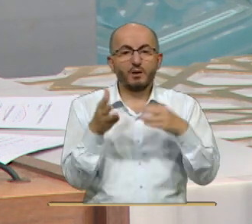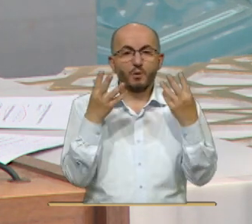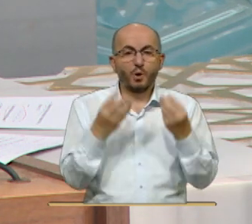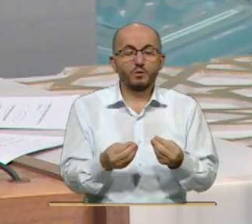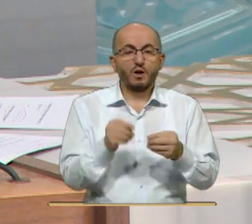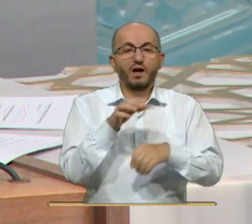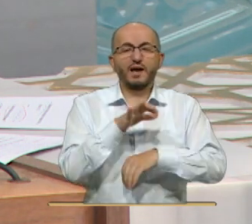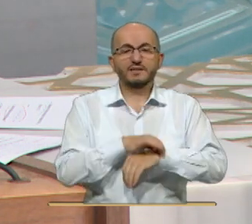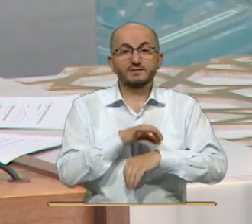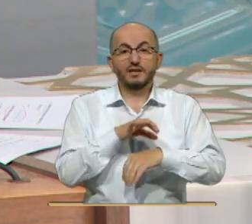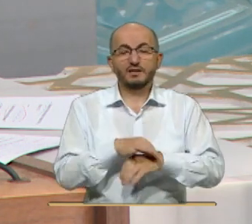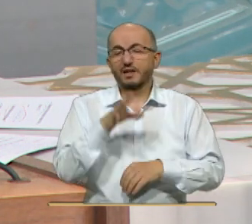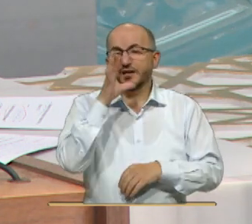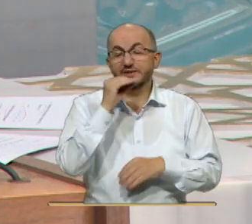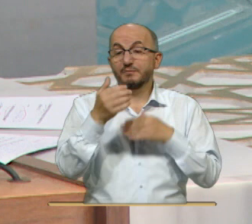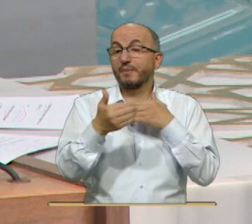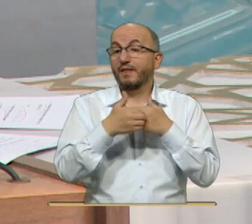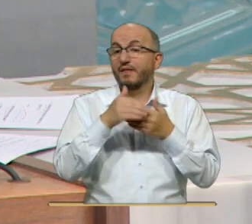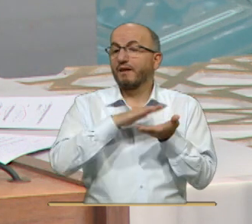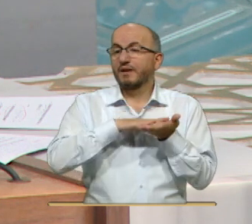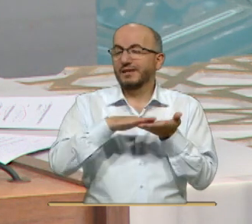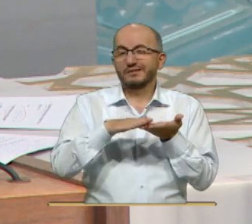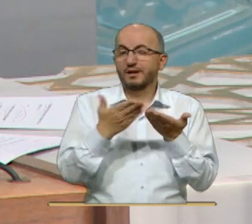bu hastalıkları kim tedavi edecektir?